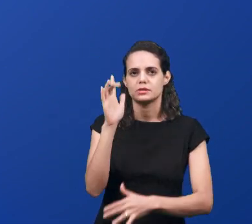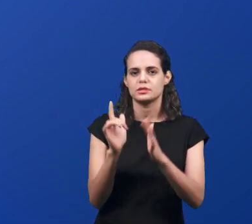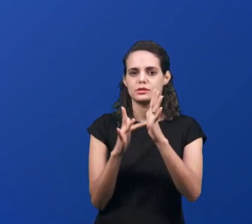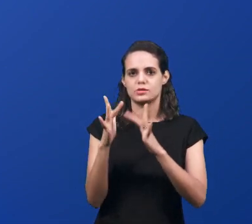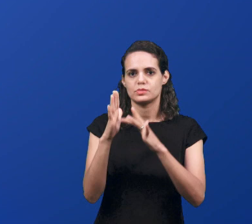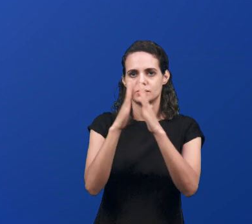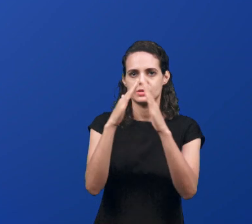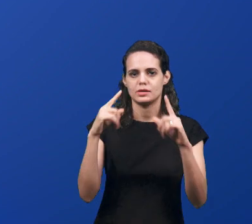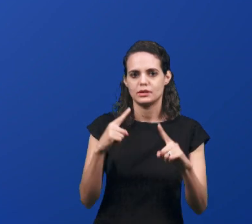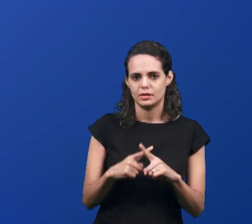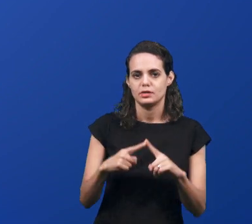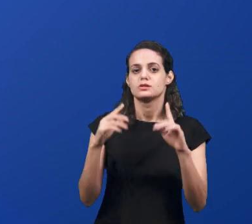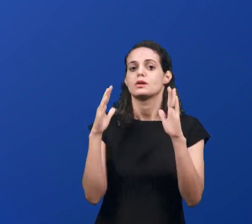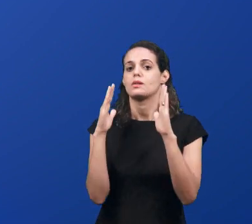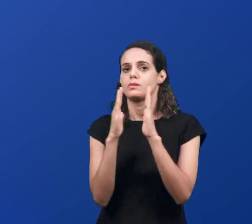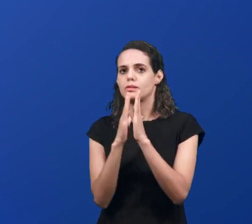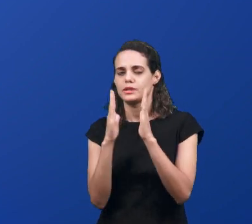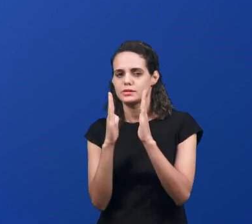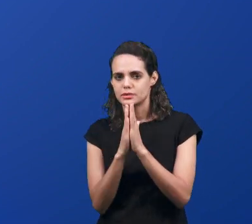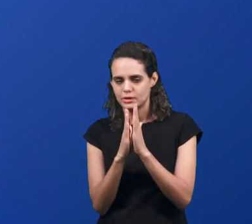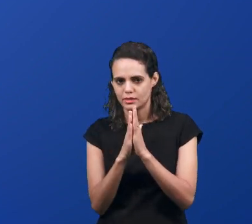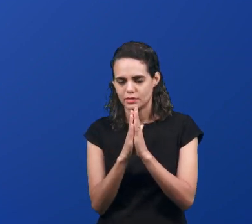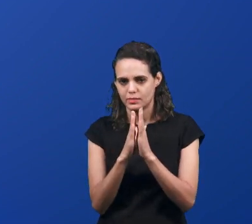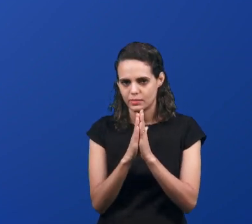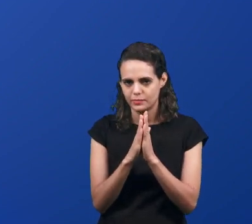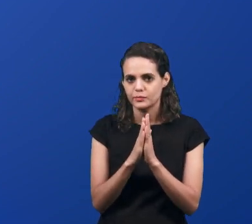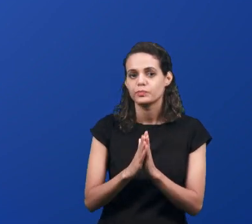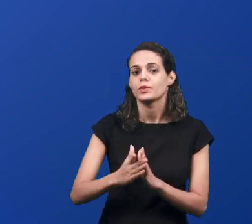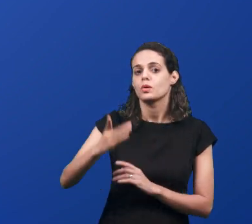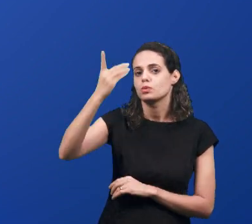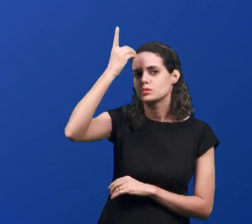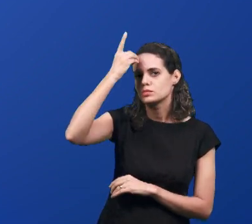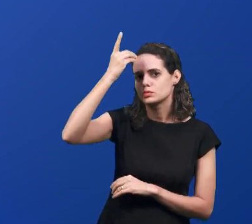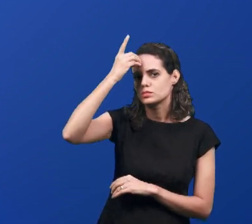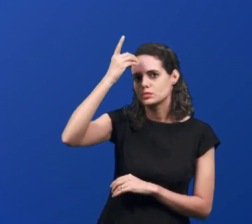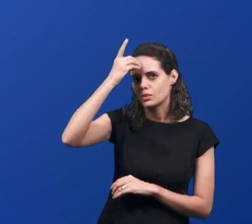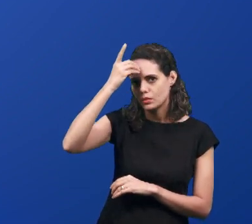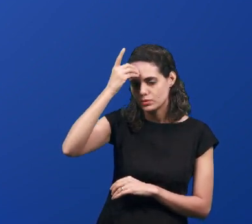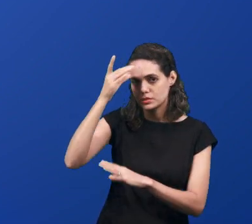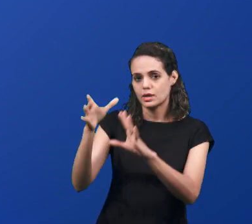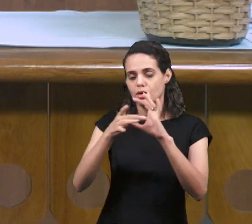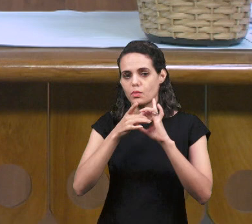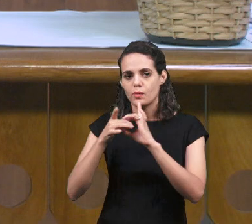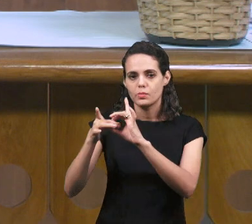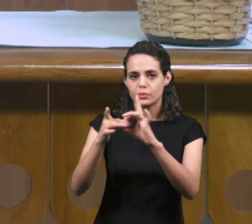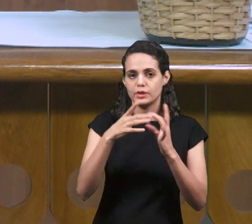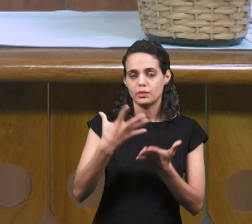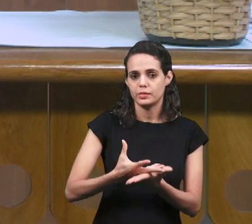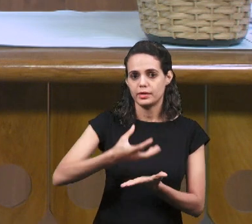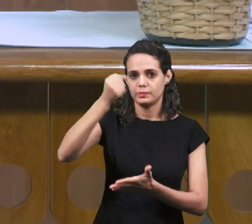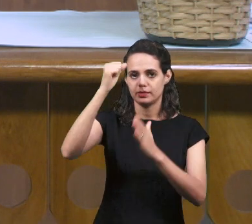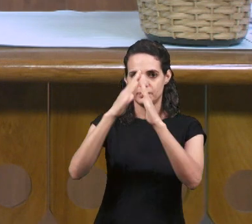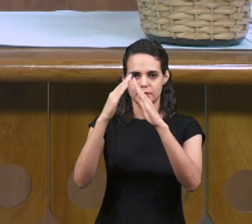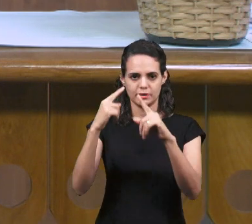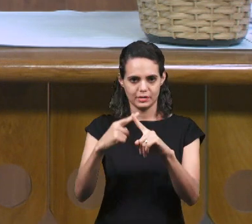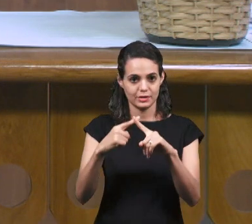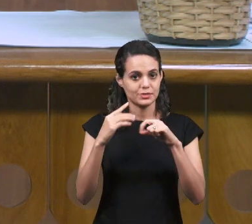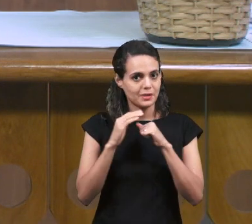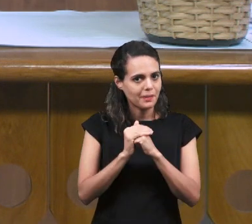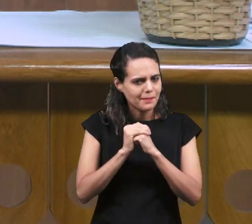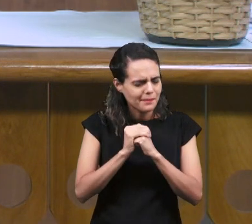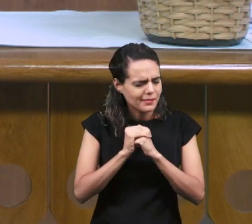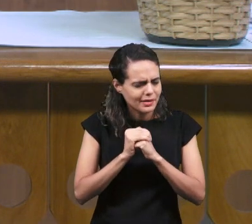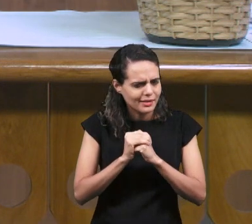prière, les dons spirituels, la communion et l'enlèvement de l'église. Amen. Très